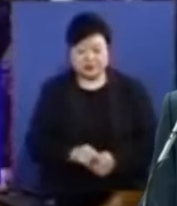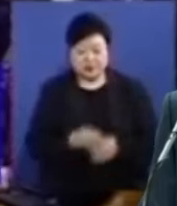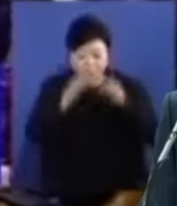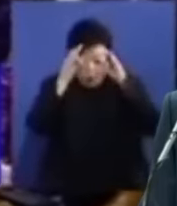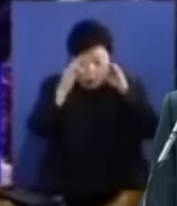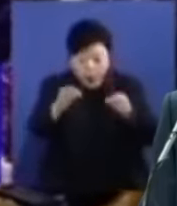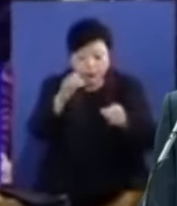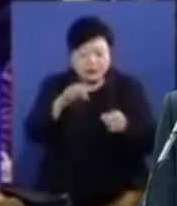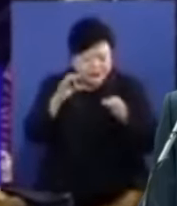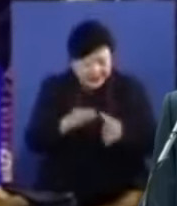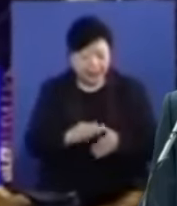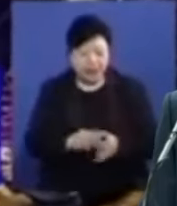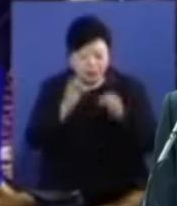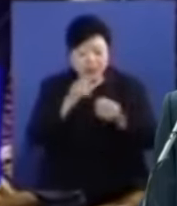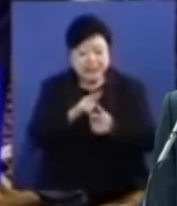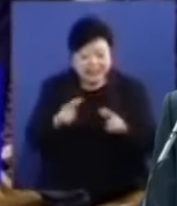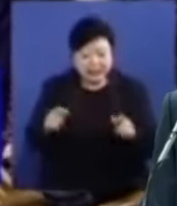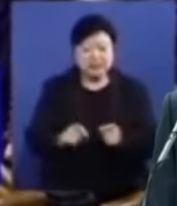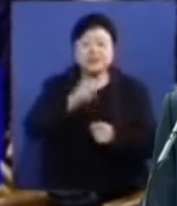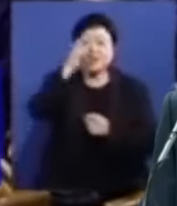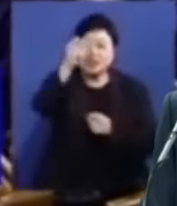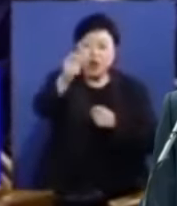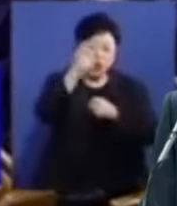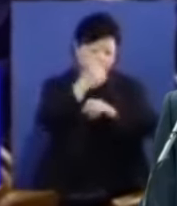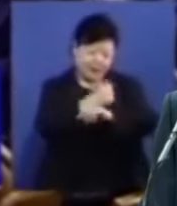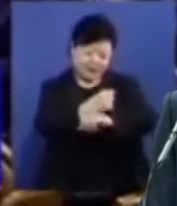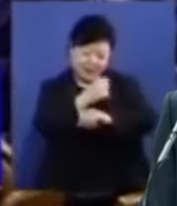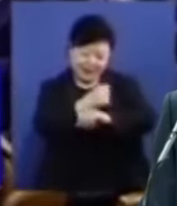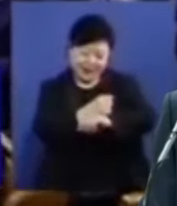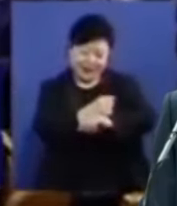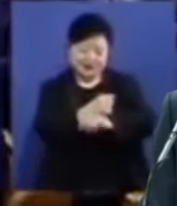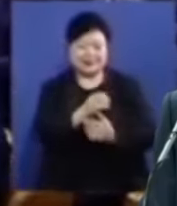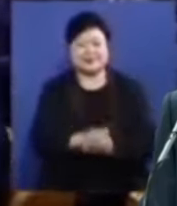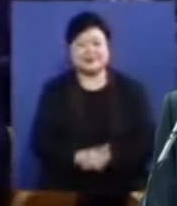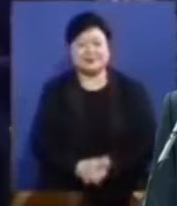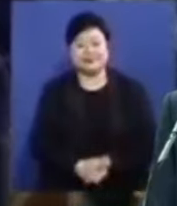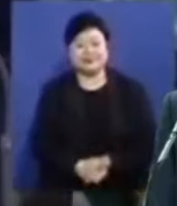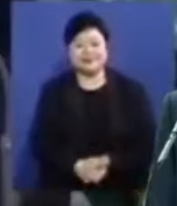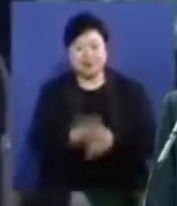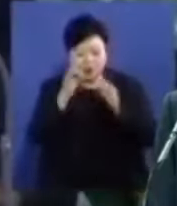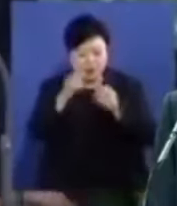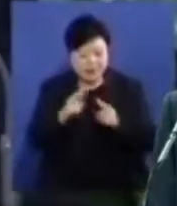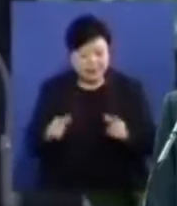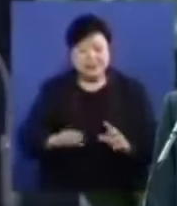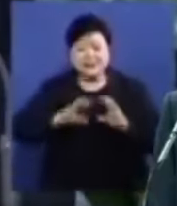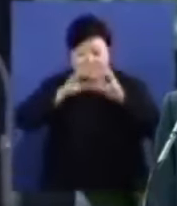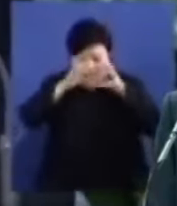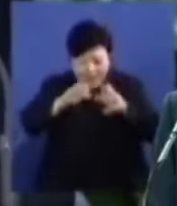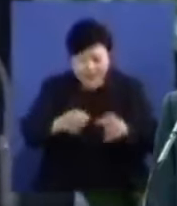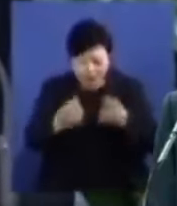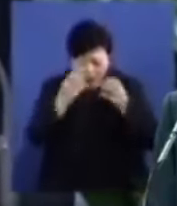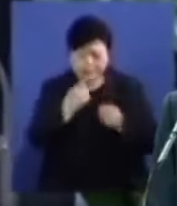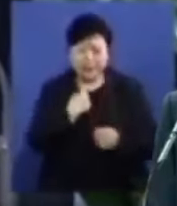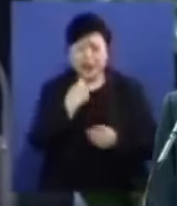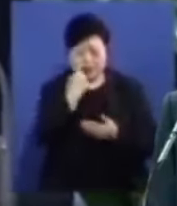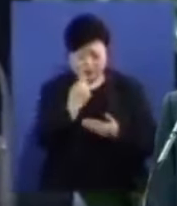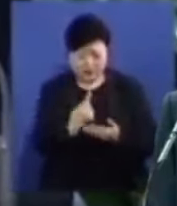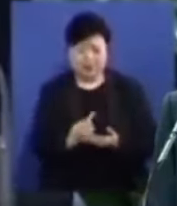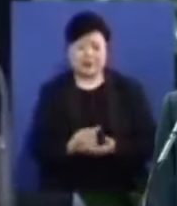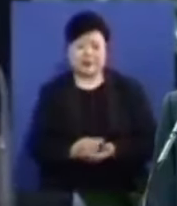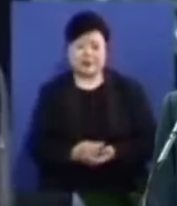보이는 것은 잠깐이요 보이지 않은 것은 영원함이라. 보이지 않은 이 세상에 고난이 다가오면